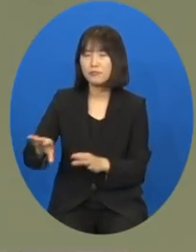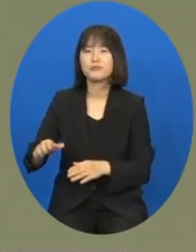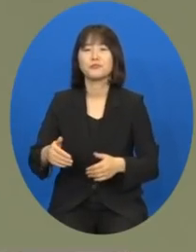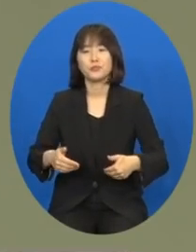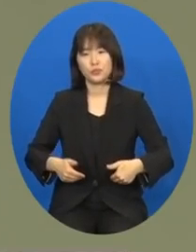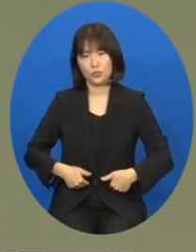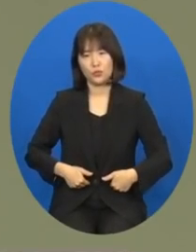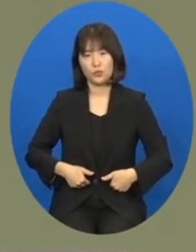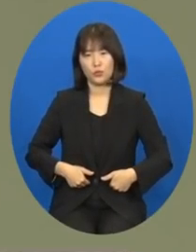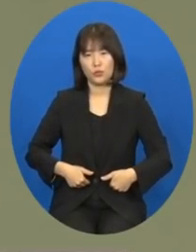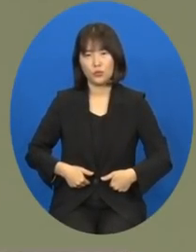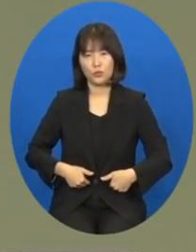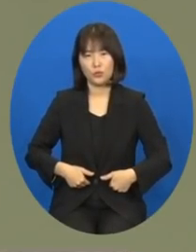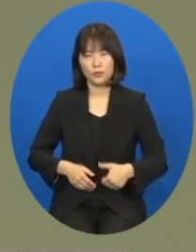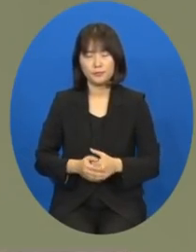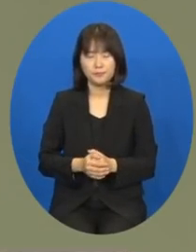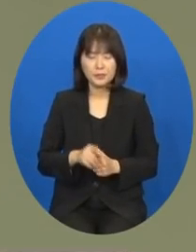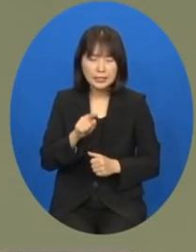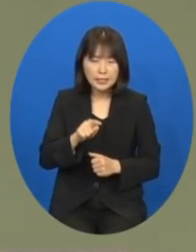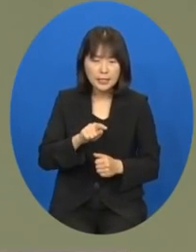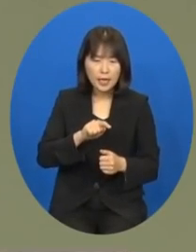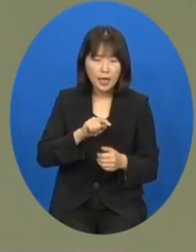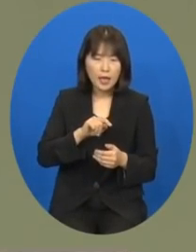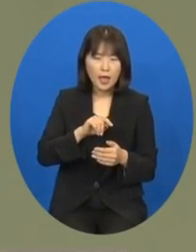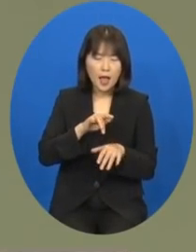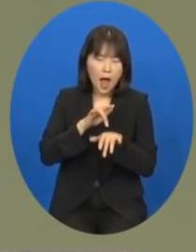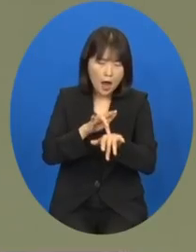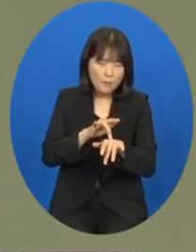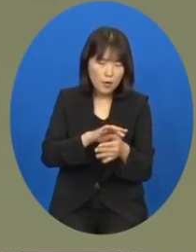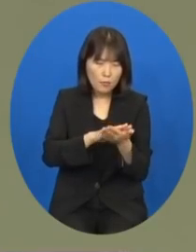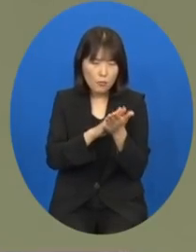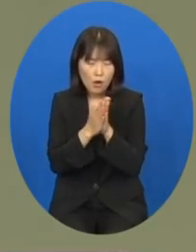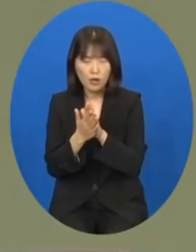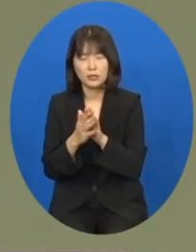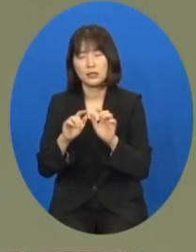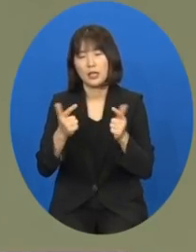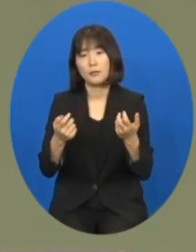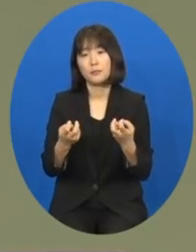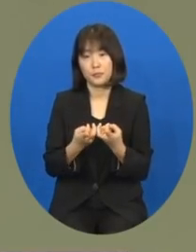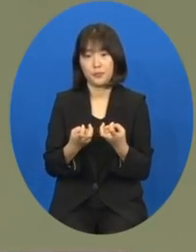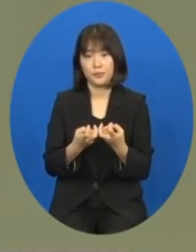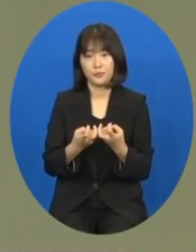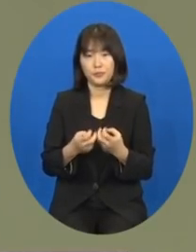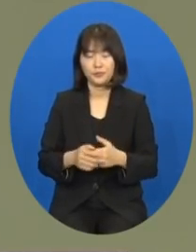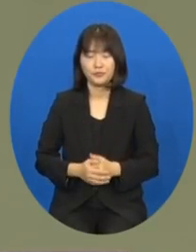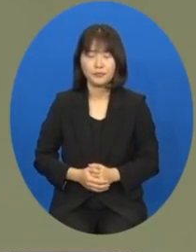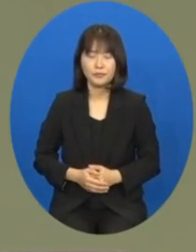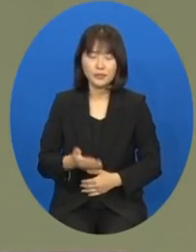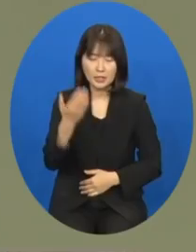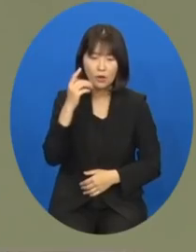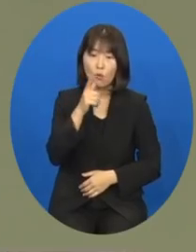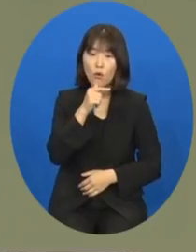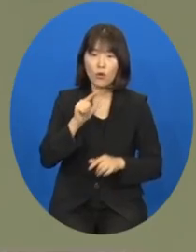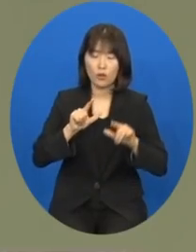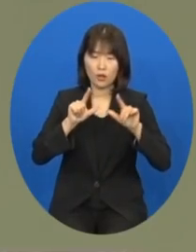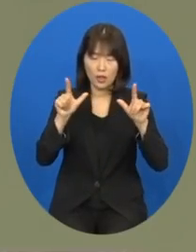그것이 악마와 되지 않는 기회 지난 5를 저녁에 장로 부부 수련회가 있었습니다